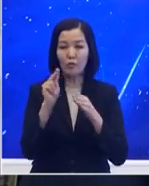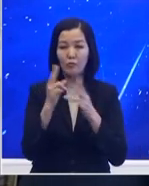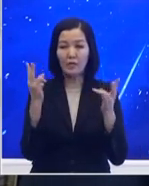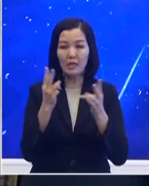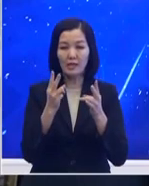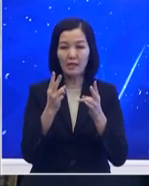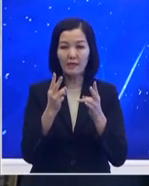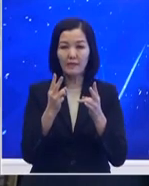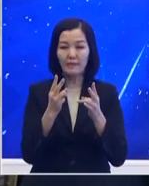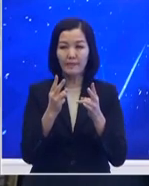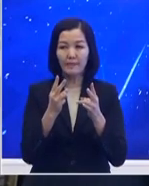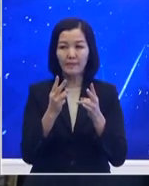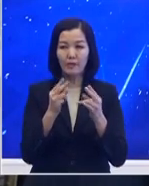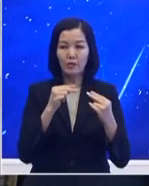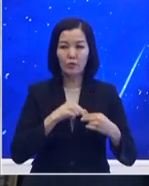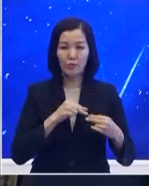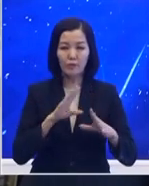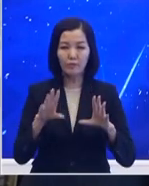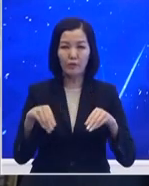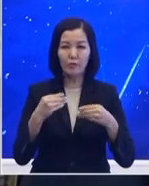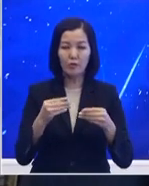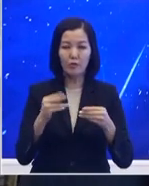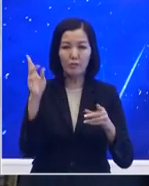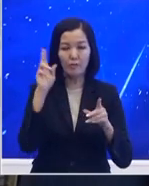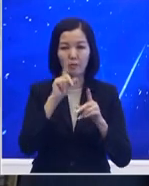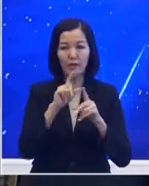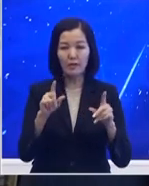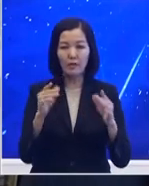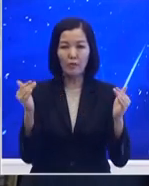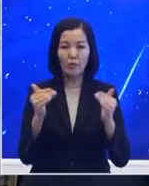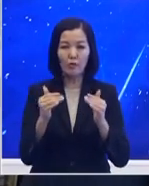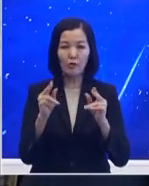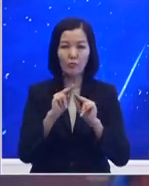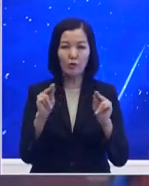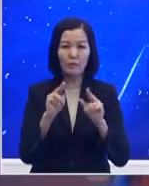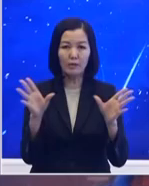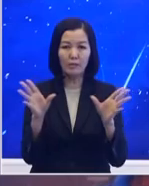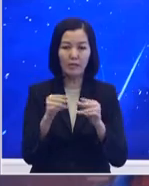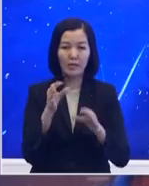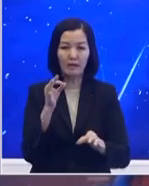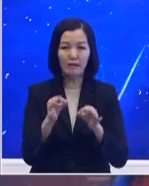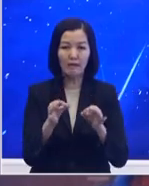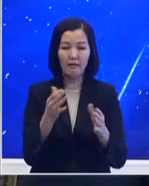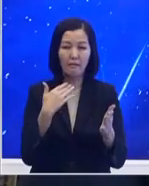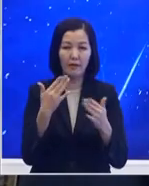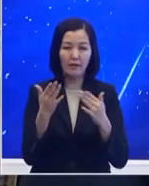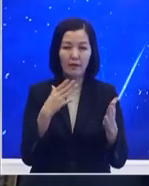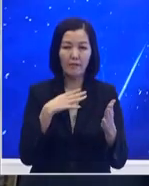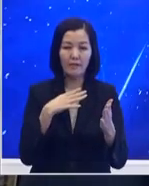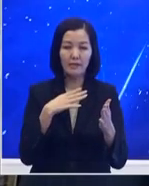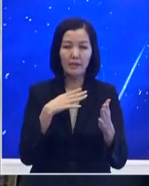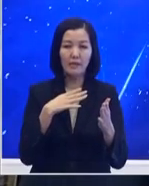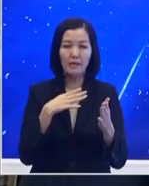Соны осы жұмыс берушілермен, мектеп, колледж мұғалімдерімен талқылап пікір алмассақ дейміз.